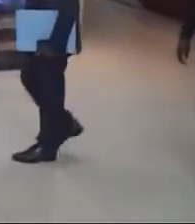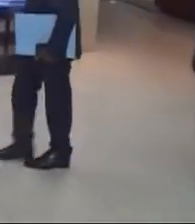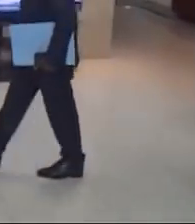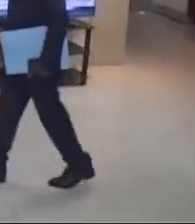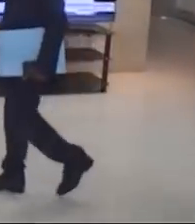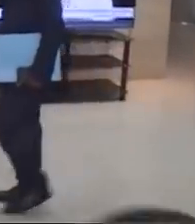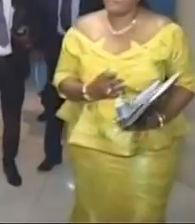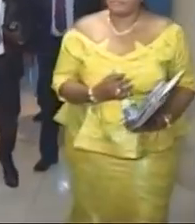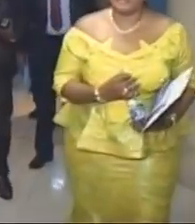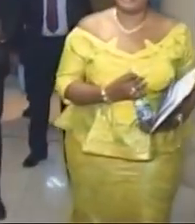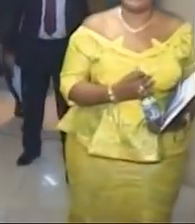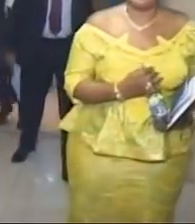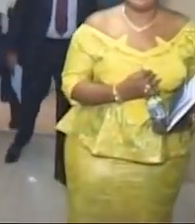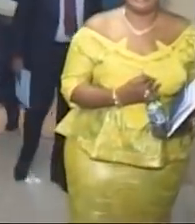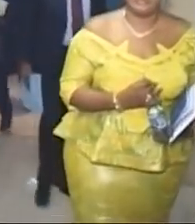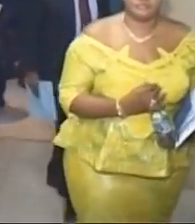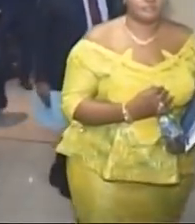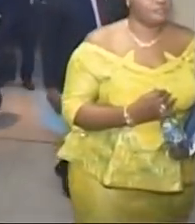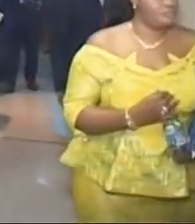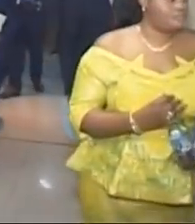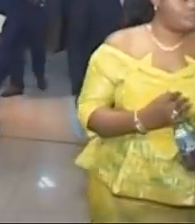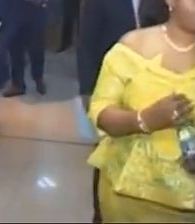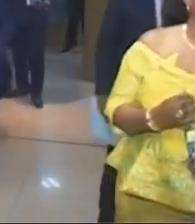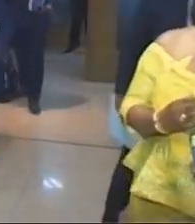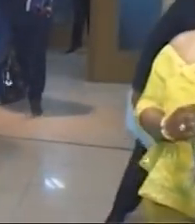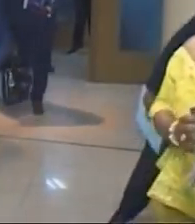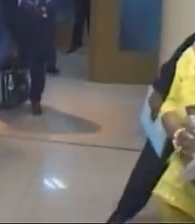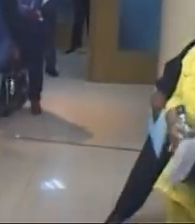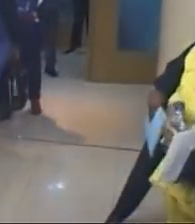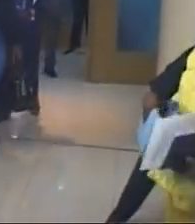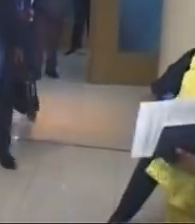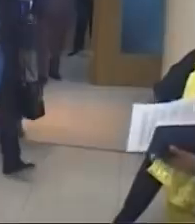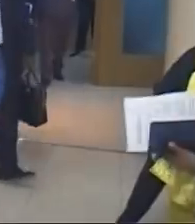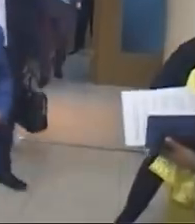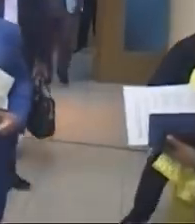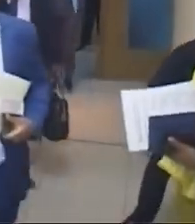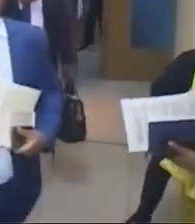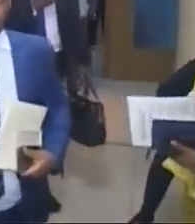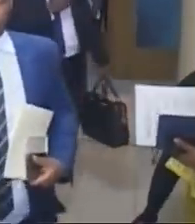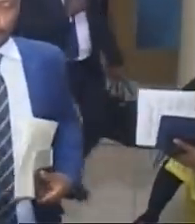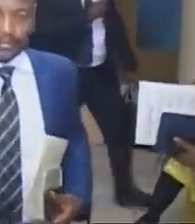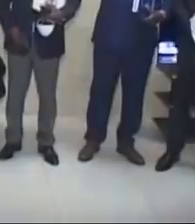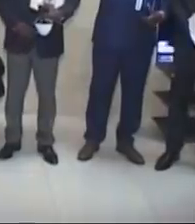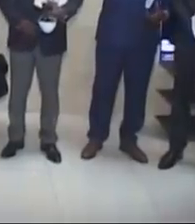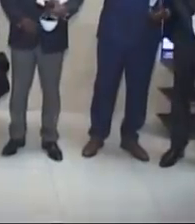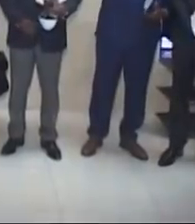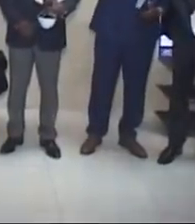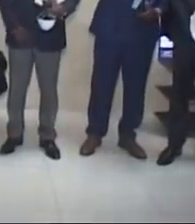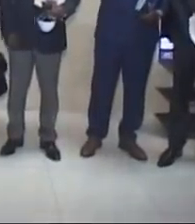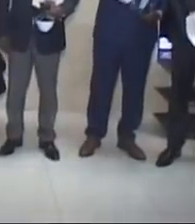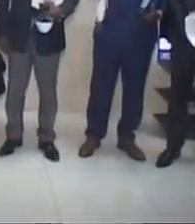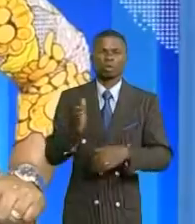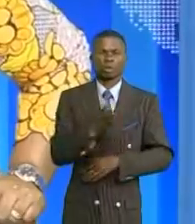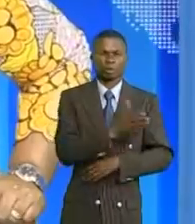compter sur so are your à l'économie nationale pour le maintien du prix des produits de première nécessité ce l'ensemble de la